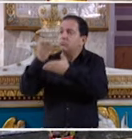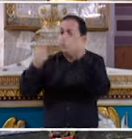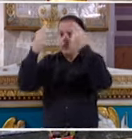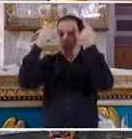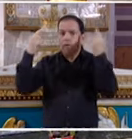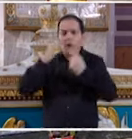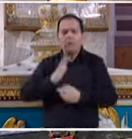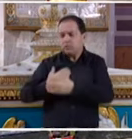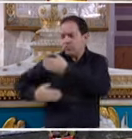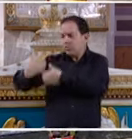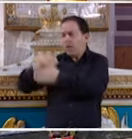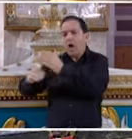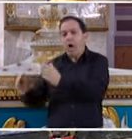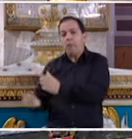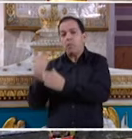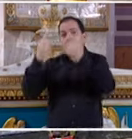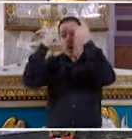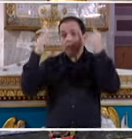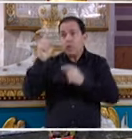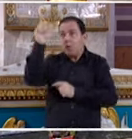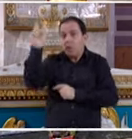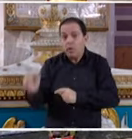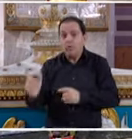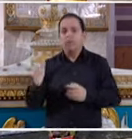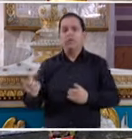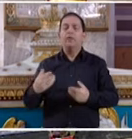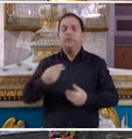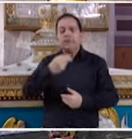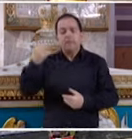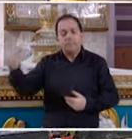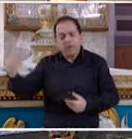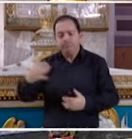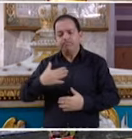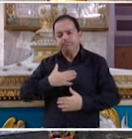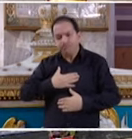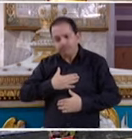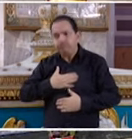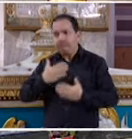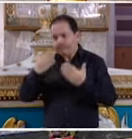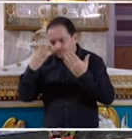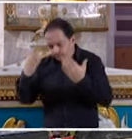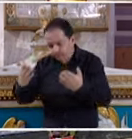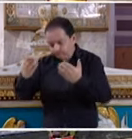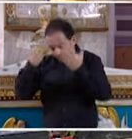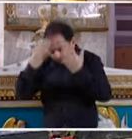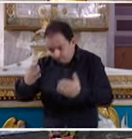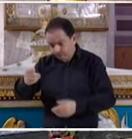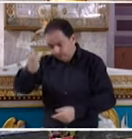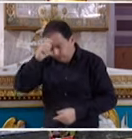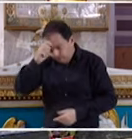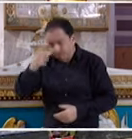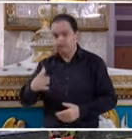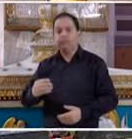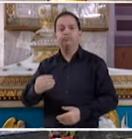καταγωγή του ανθρώπου εκ του Θεού κάνει τον άνθρωπο ευχαριστίας δοχείων και εσπλαγνίας ταμείων.